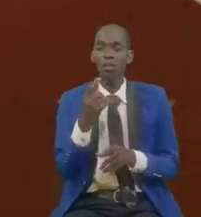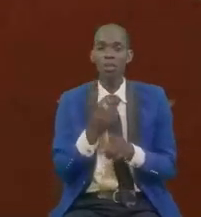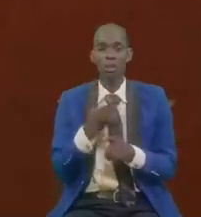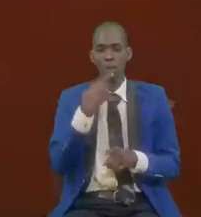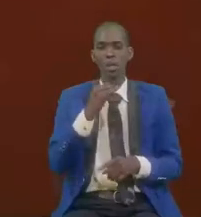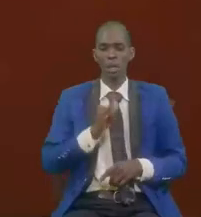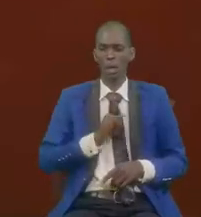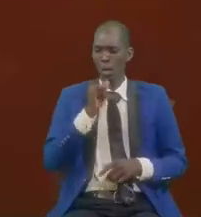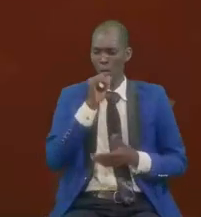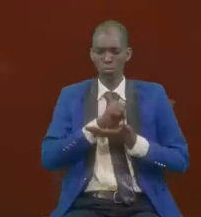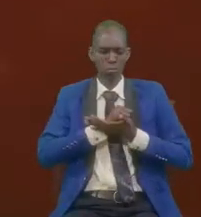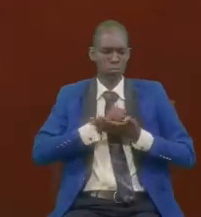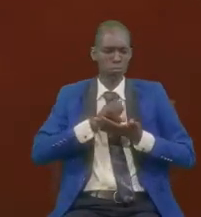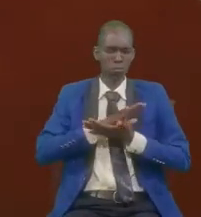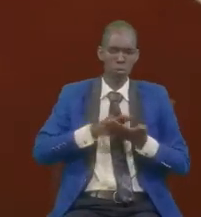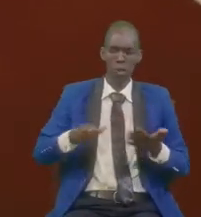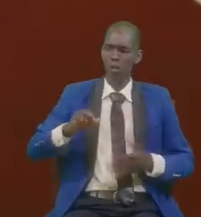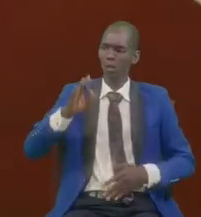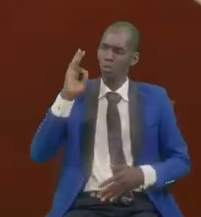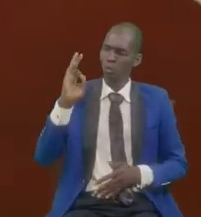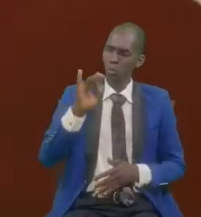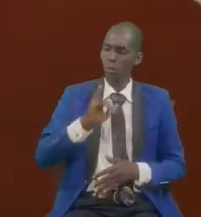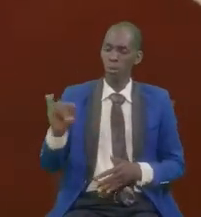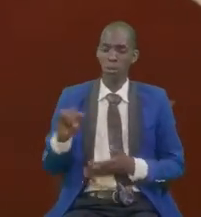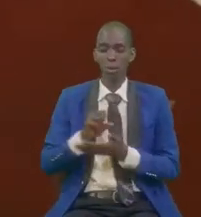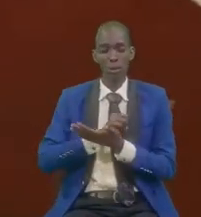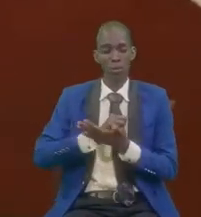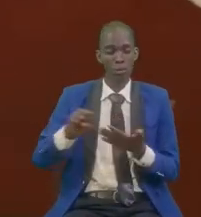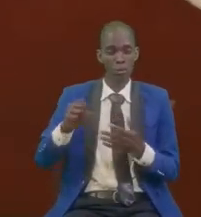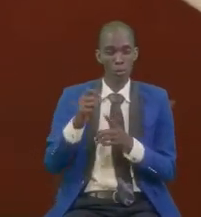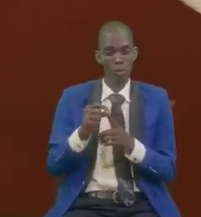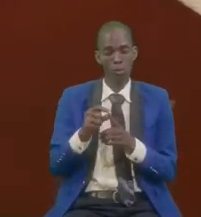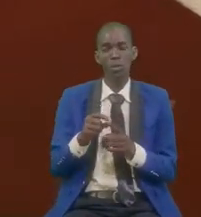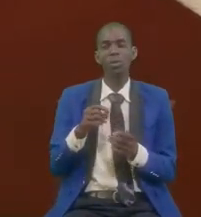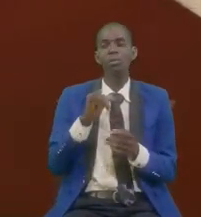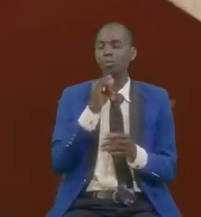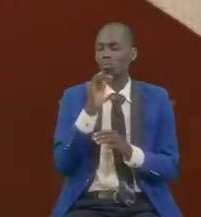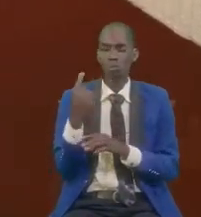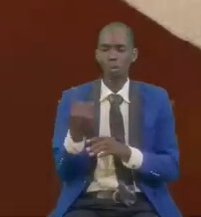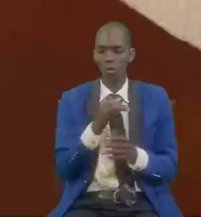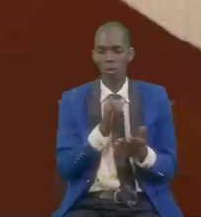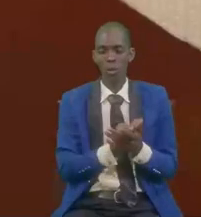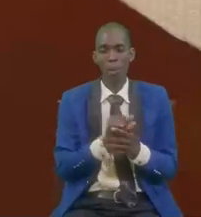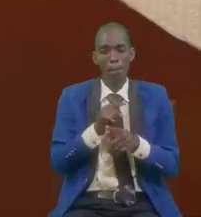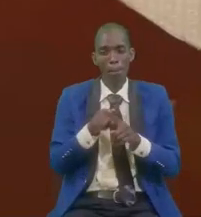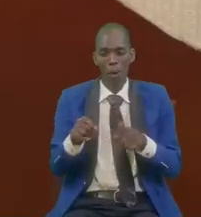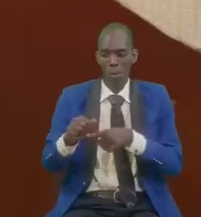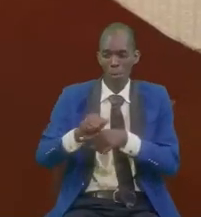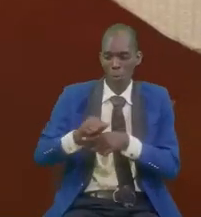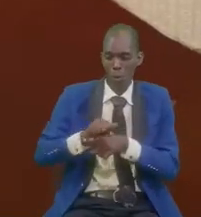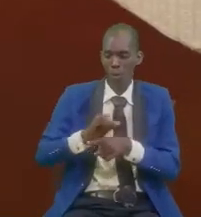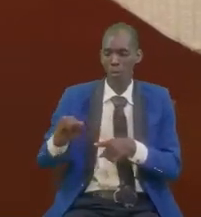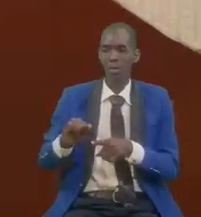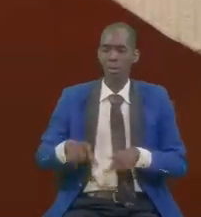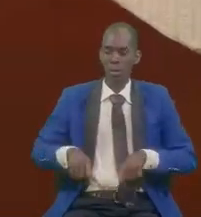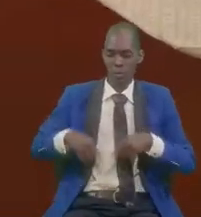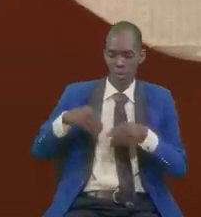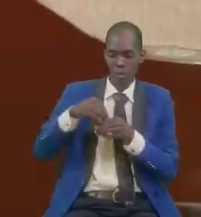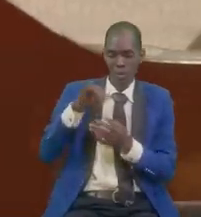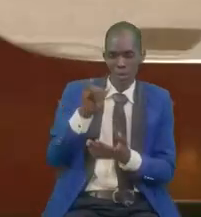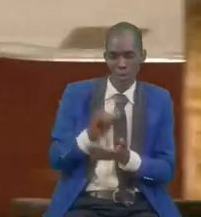juste sanctifier et prêcher la sanctification, mais pratiquer et vivre dans la